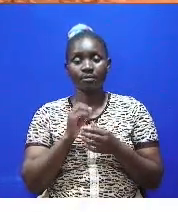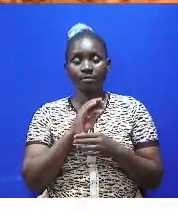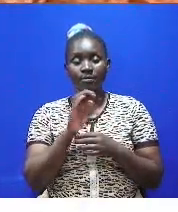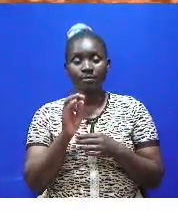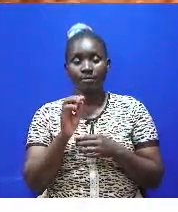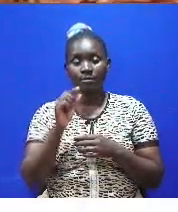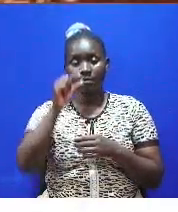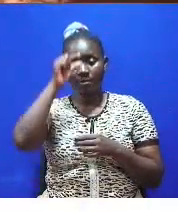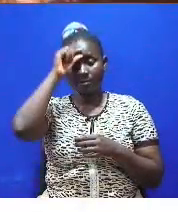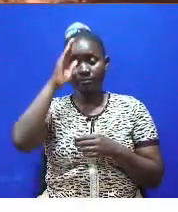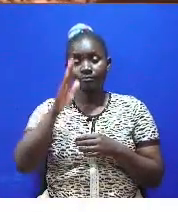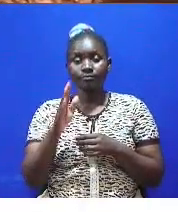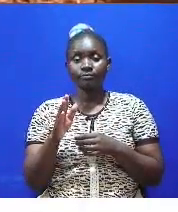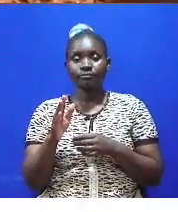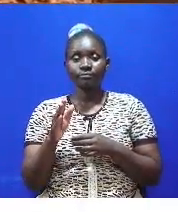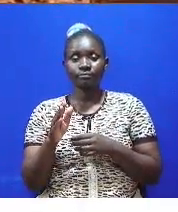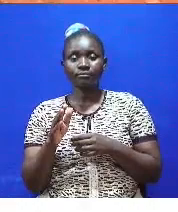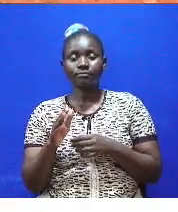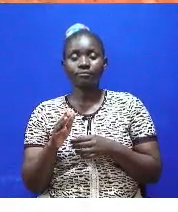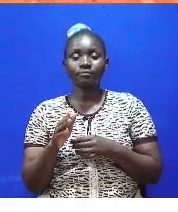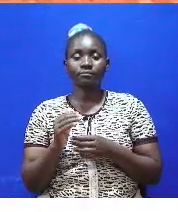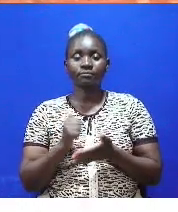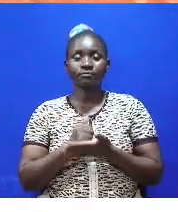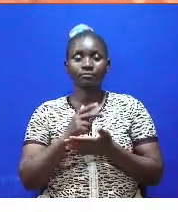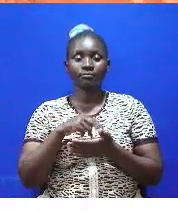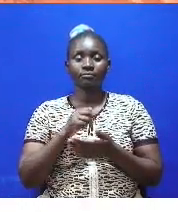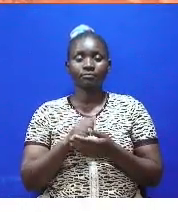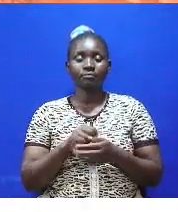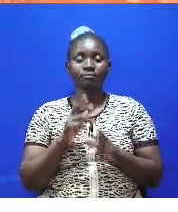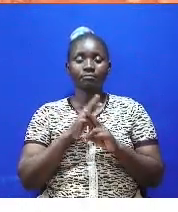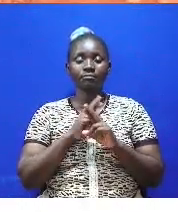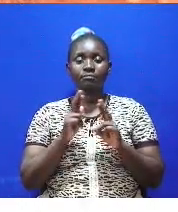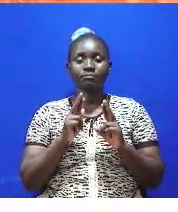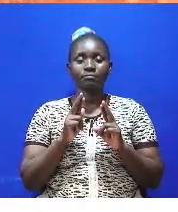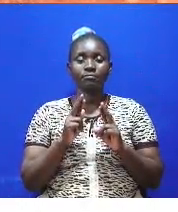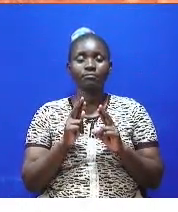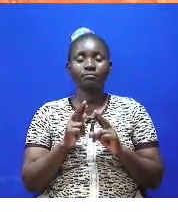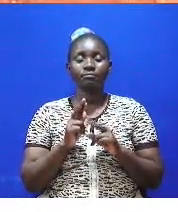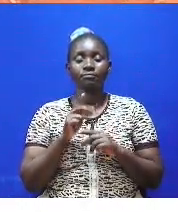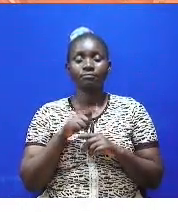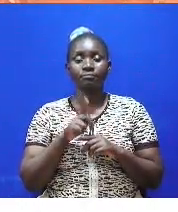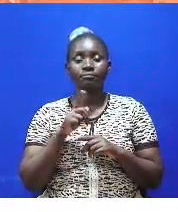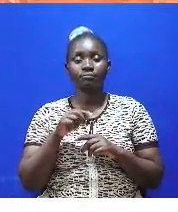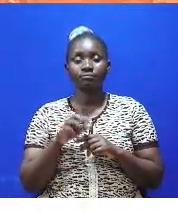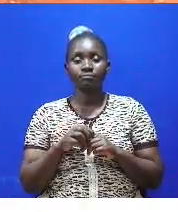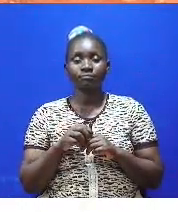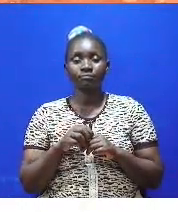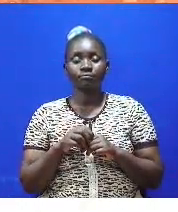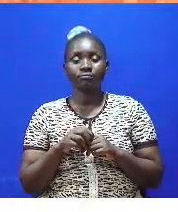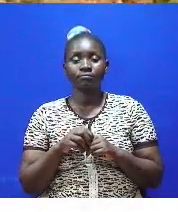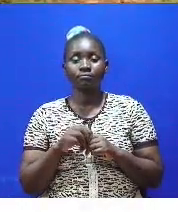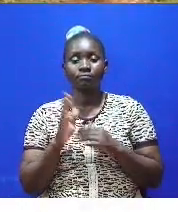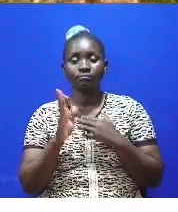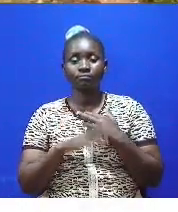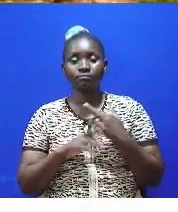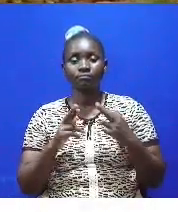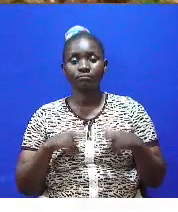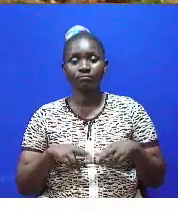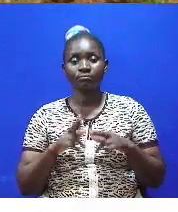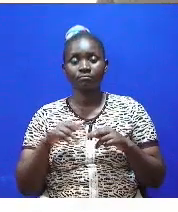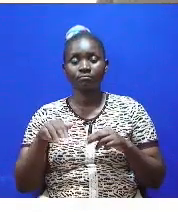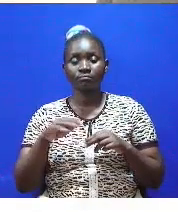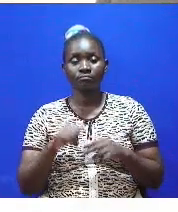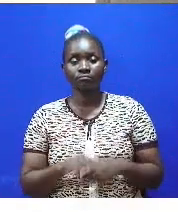na buwe county ya Kisi kubakonya konyoro buwene buwabo asibara gire okorosi gugu okobegwe chipara